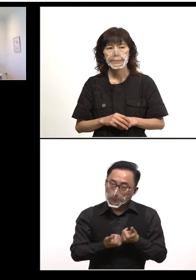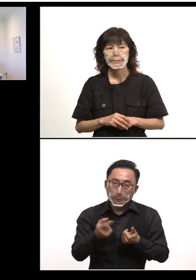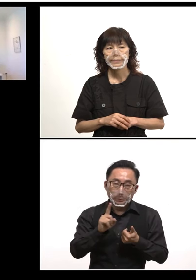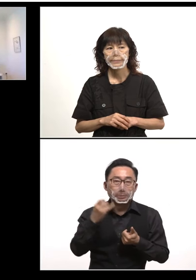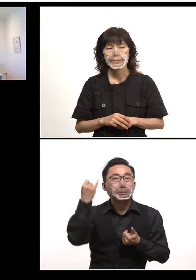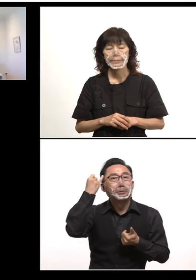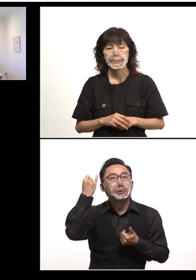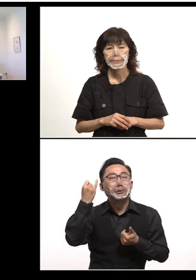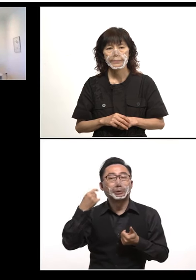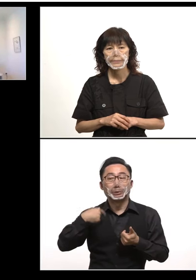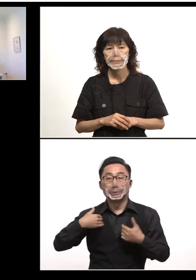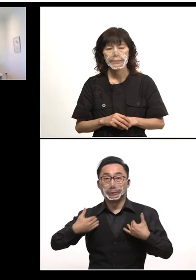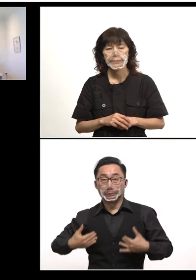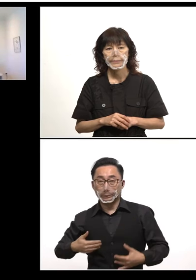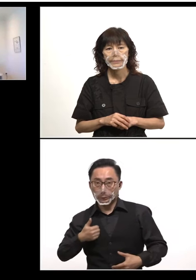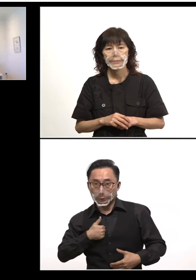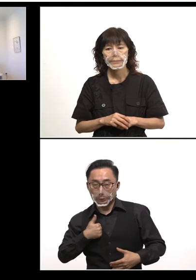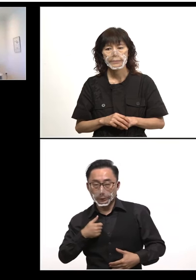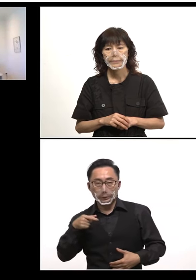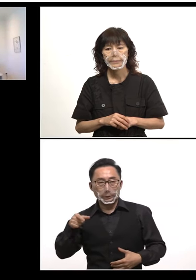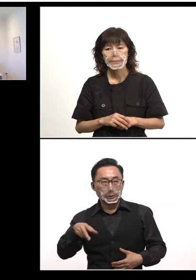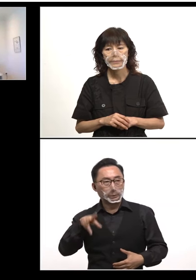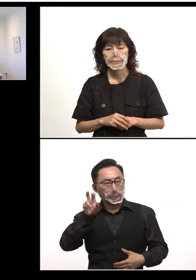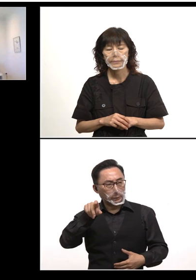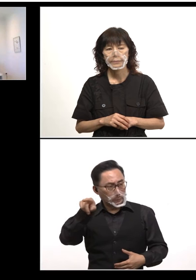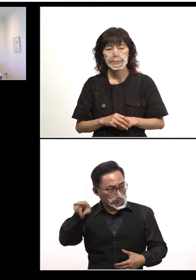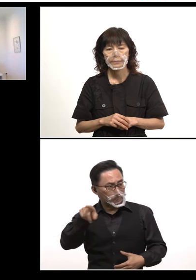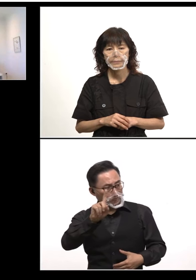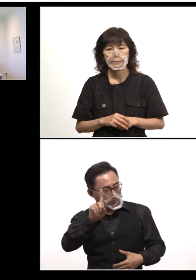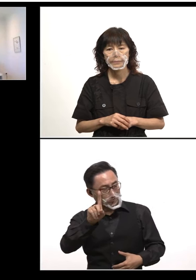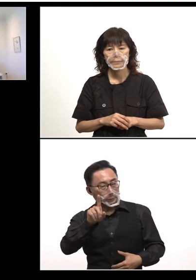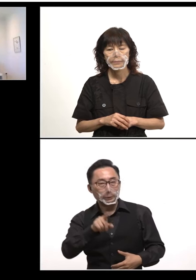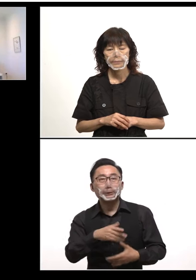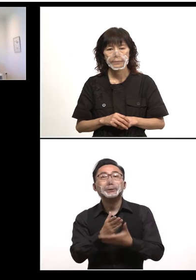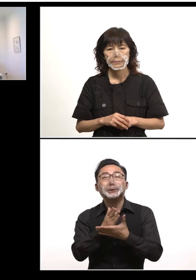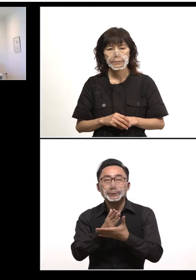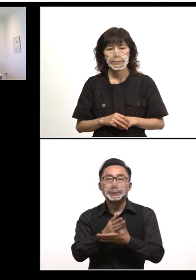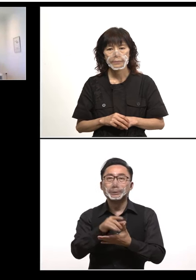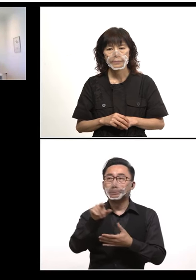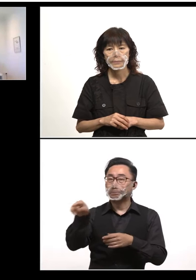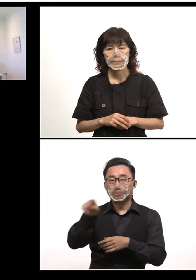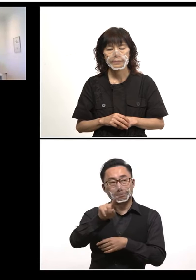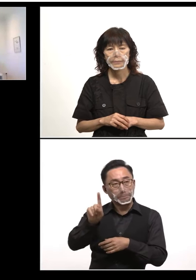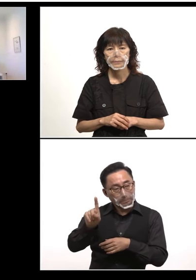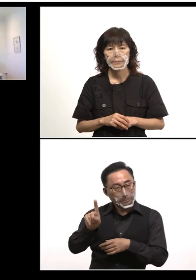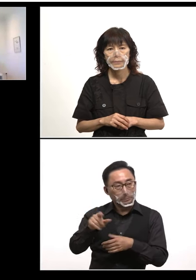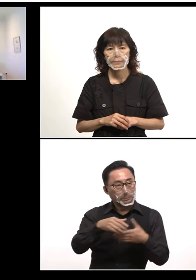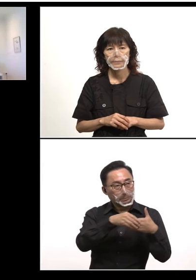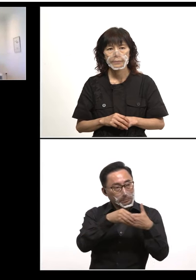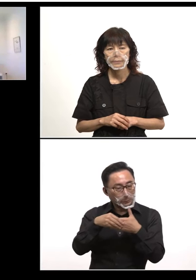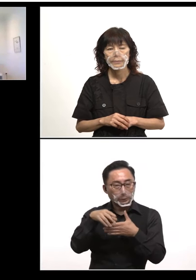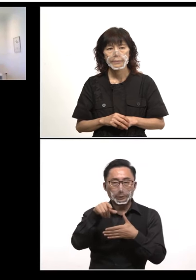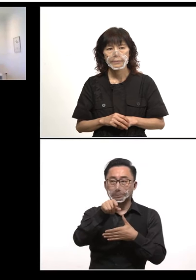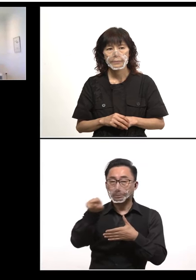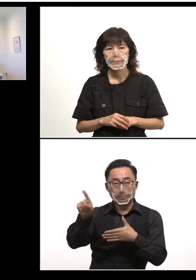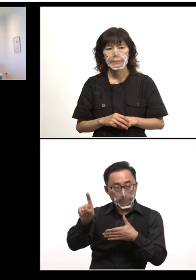啦，其實都會成日都見到啦，咁都要幫引導佢哋啦，去到揾到啱佢嘅嘢，培養到佢嘅興趣